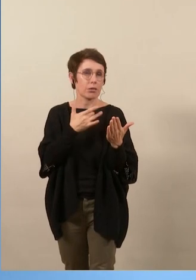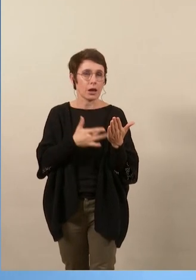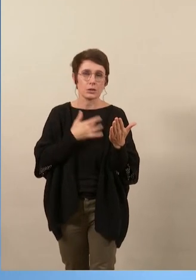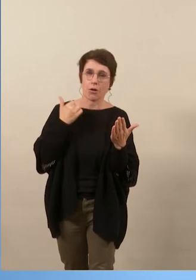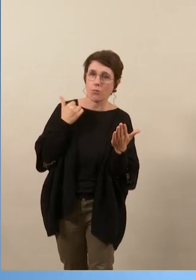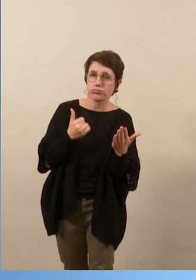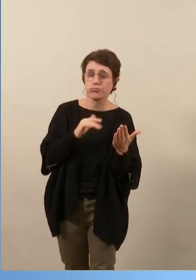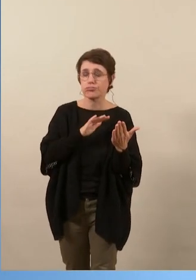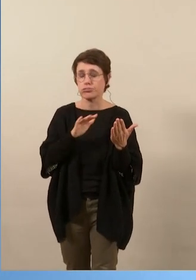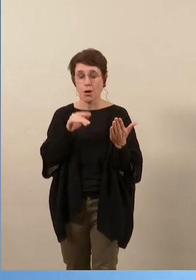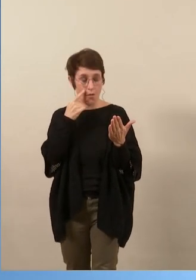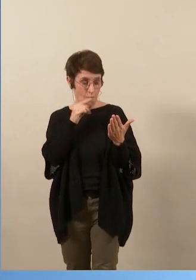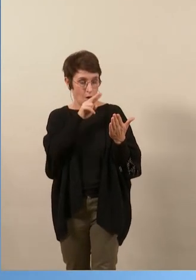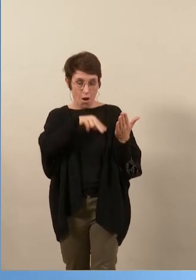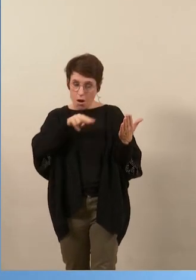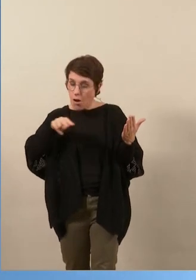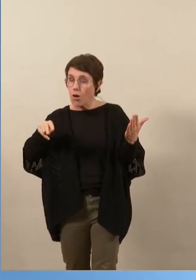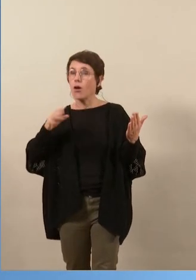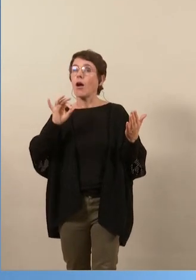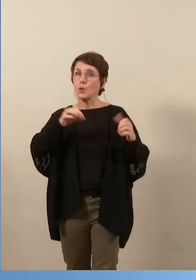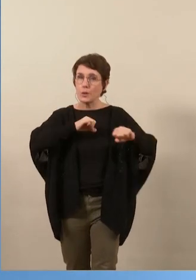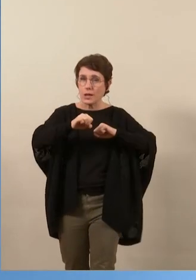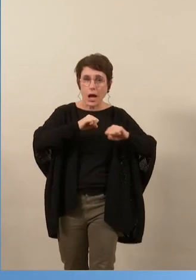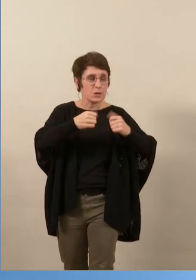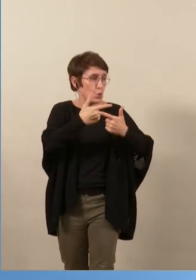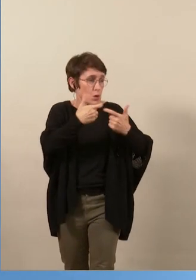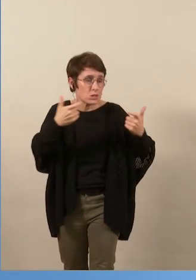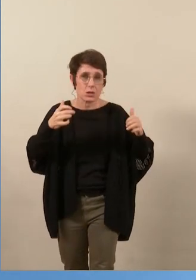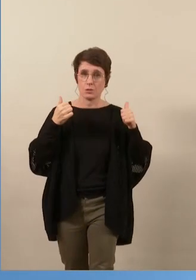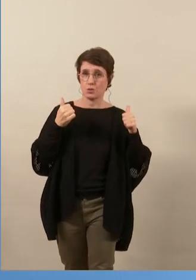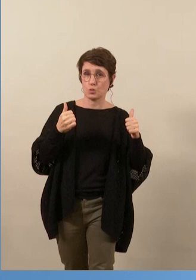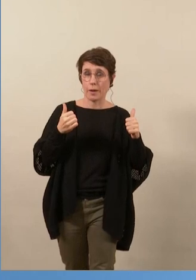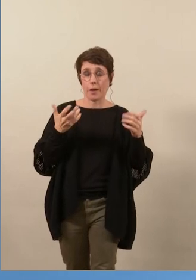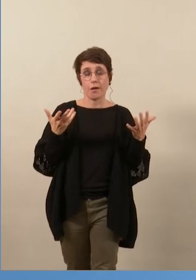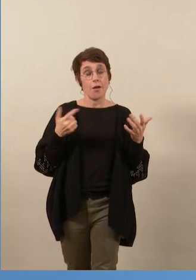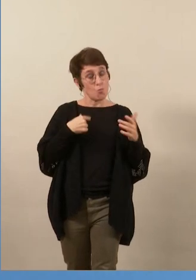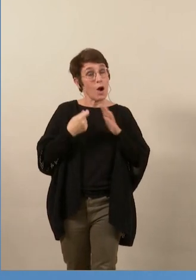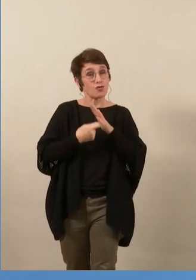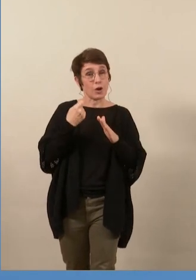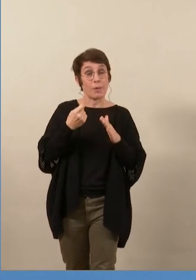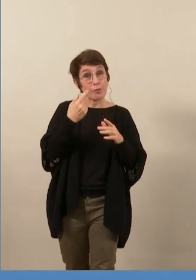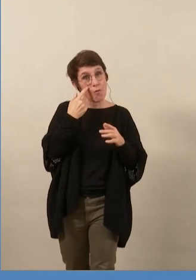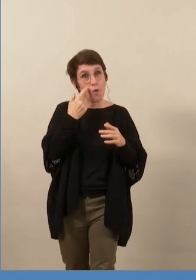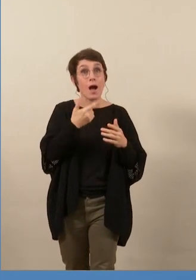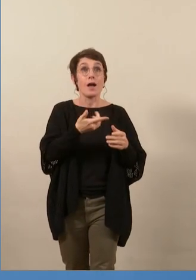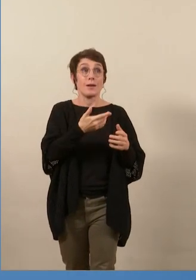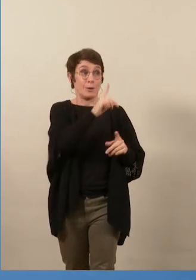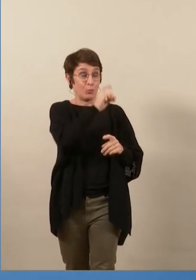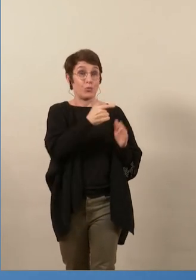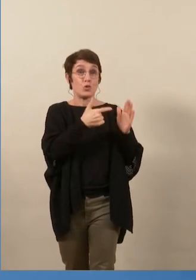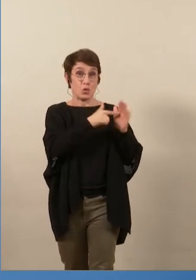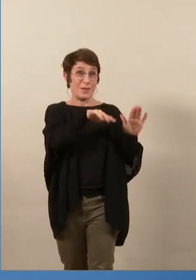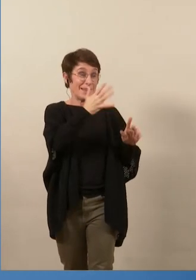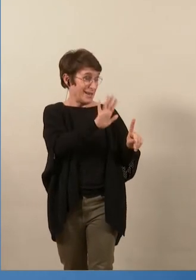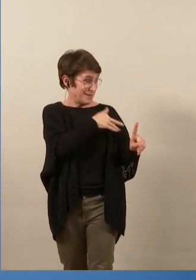il montre la divers diversité pardon des actions menées et permet je le redis de mesurer le chemin parcouru depuis 2 15 au travers de